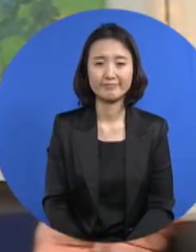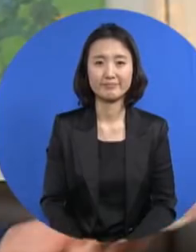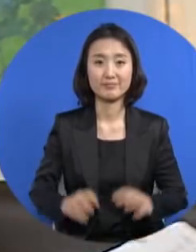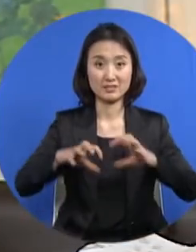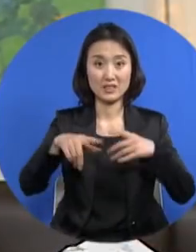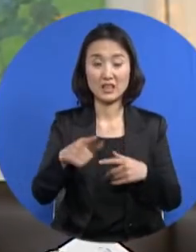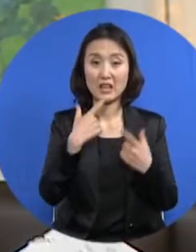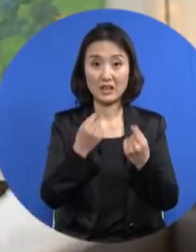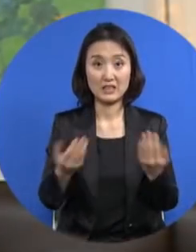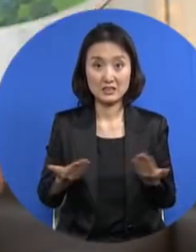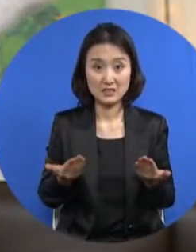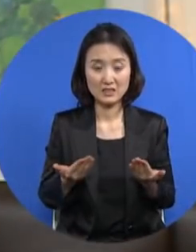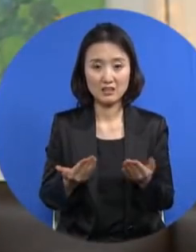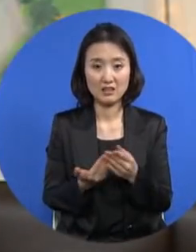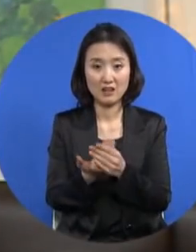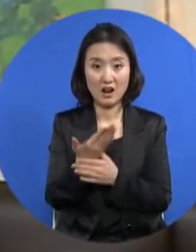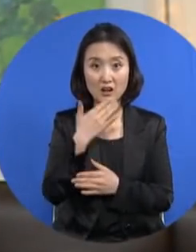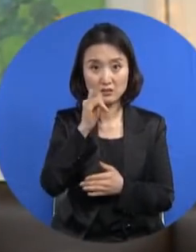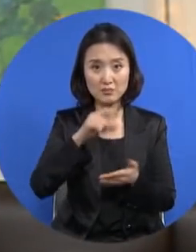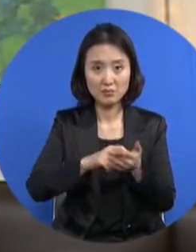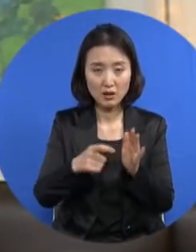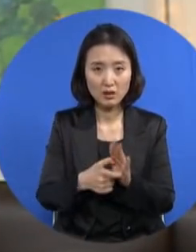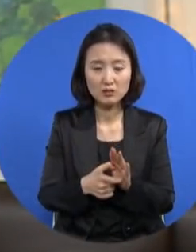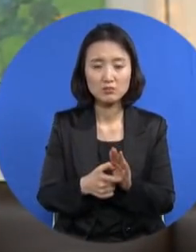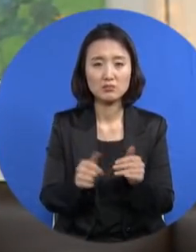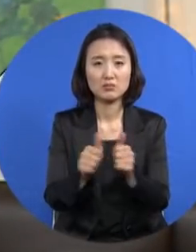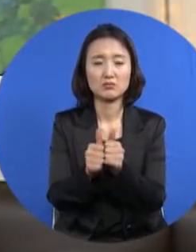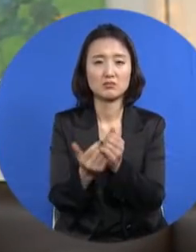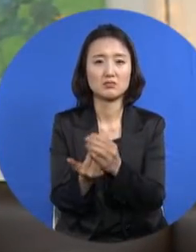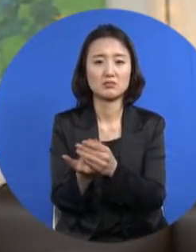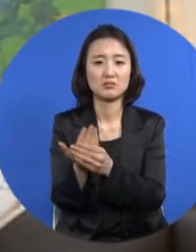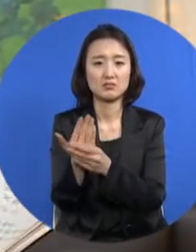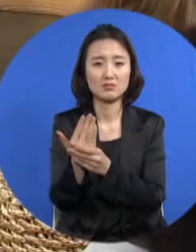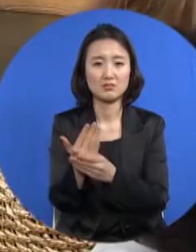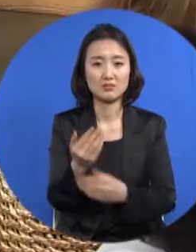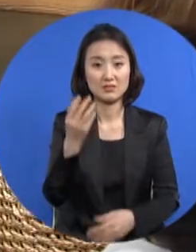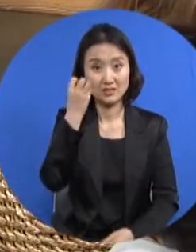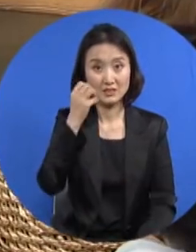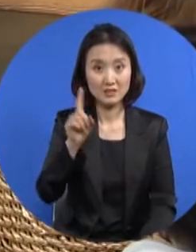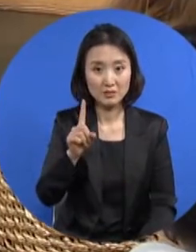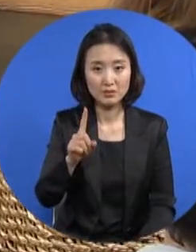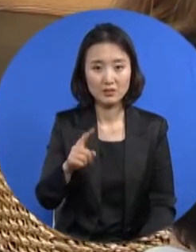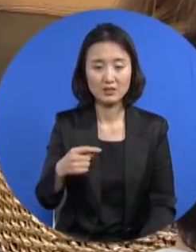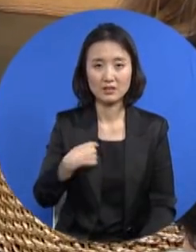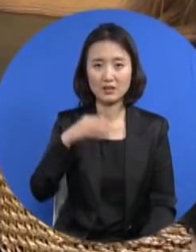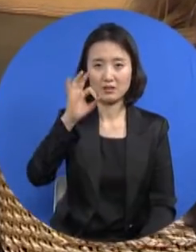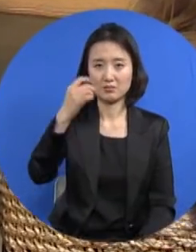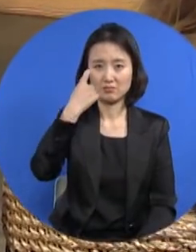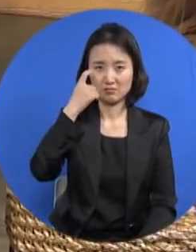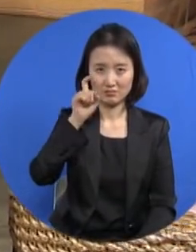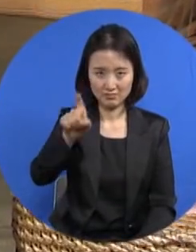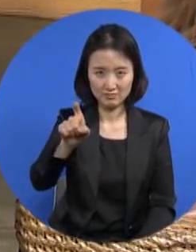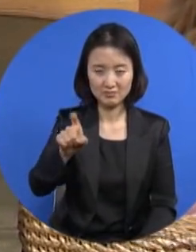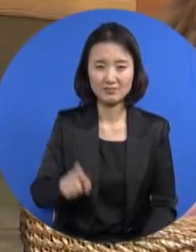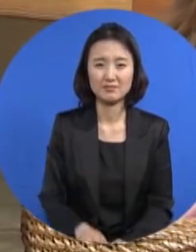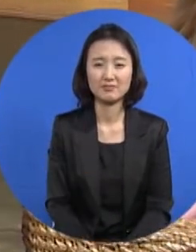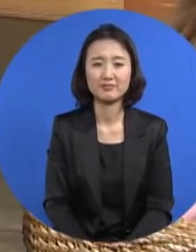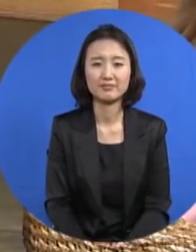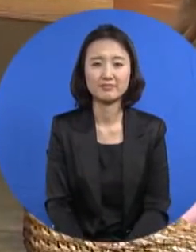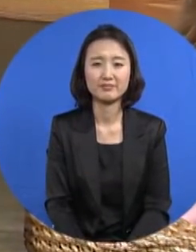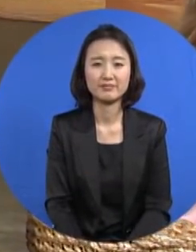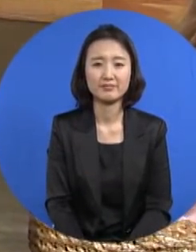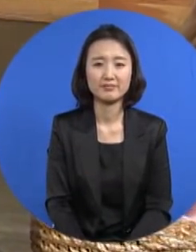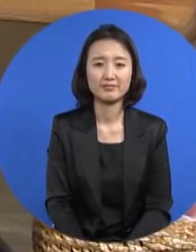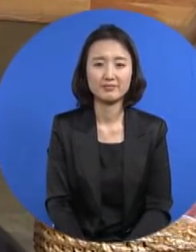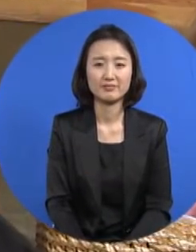이런 일이 나올 것 같은 그런 남자가 내 앞에 딱 나타났어요. 신기한 건 그 남자를 제가 딱 알아봤죠. 그런데